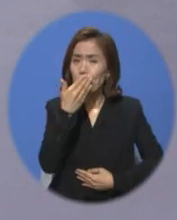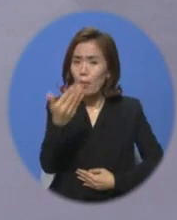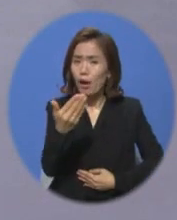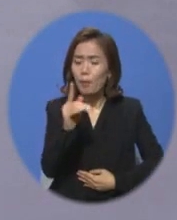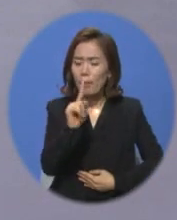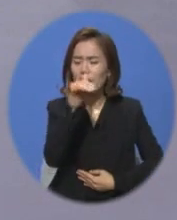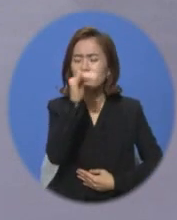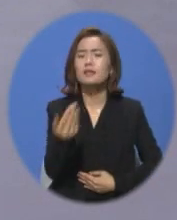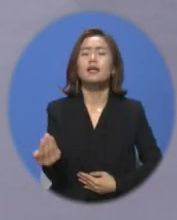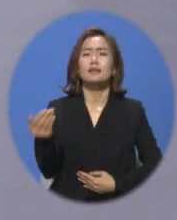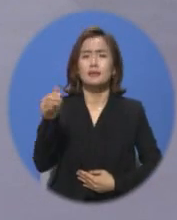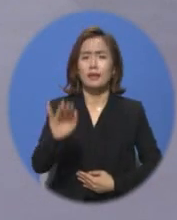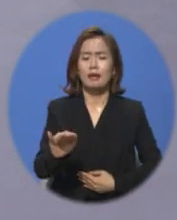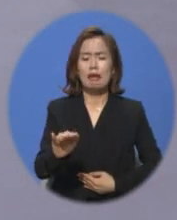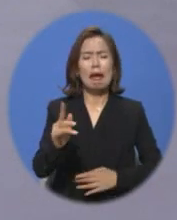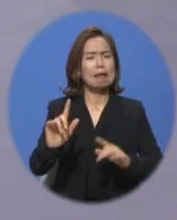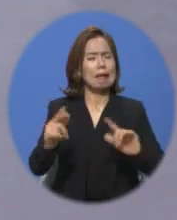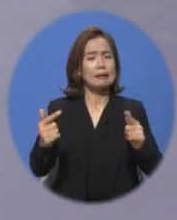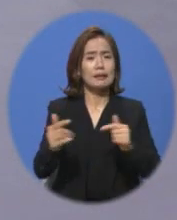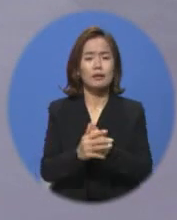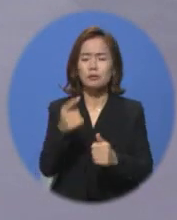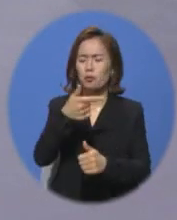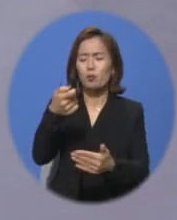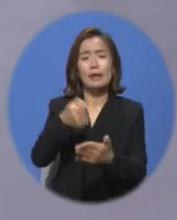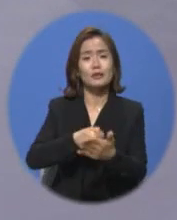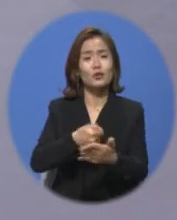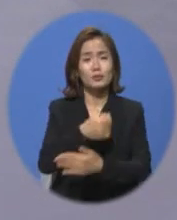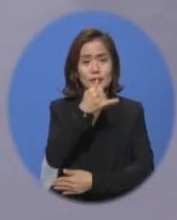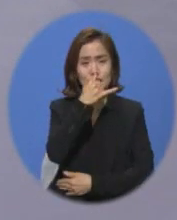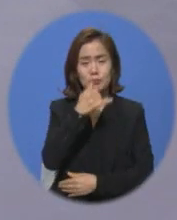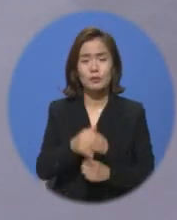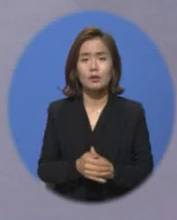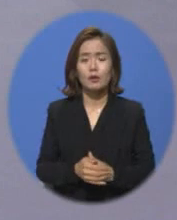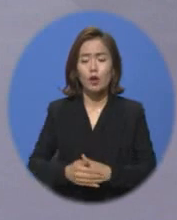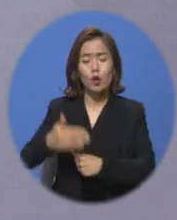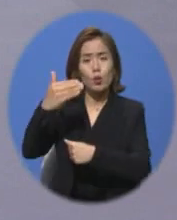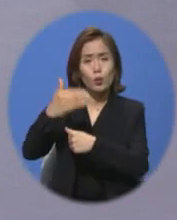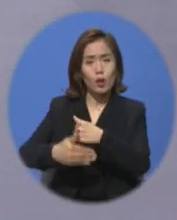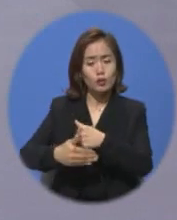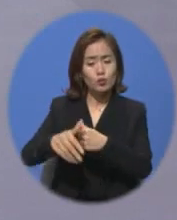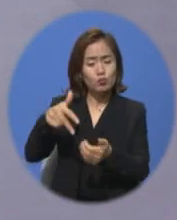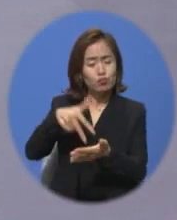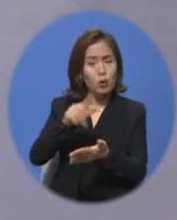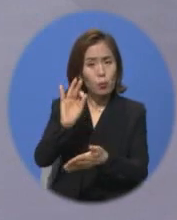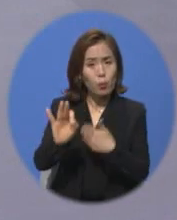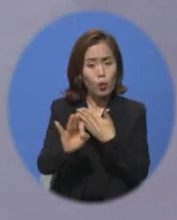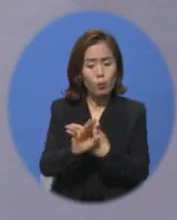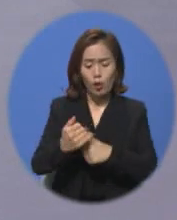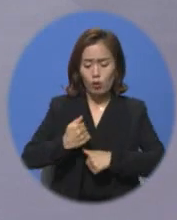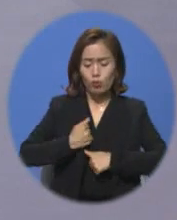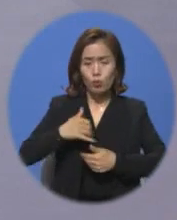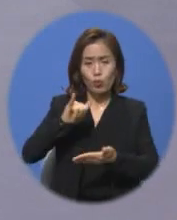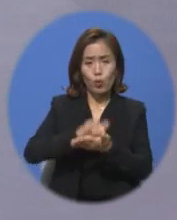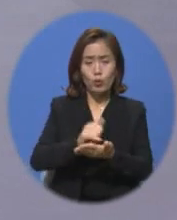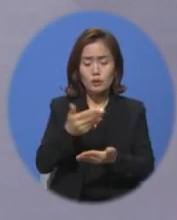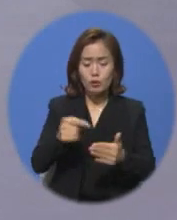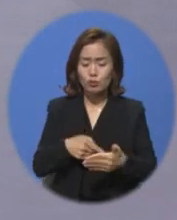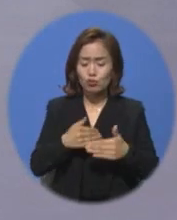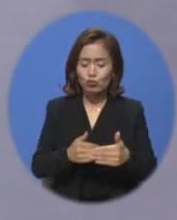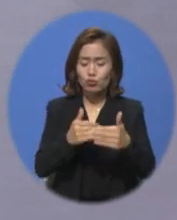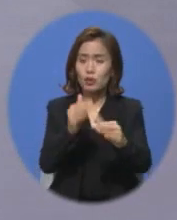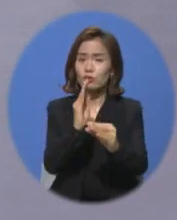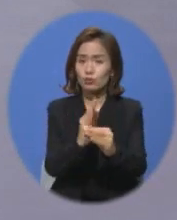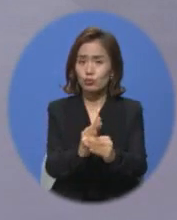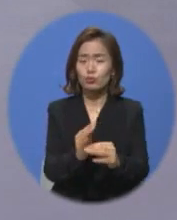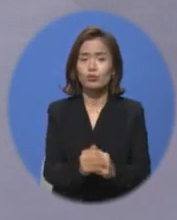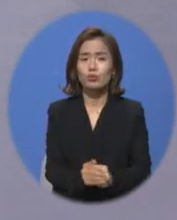군용공항과함께이전하겠다고말했어야했는데,그렇게하지 않은것은유감스러운일입니다. 대구의경우, 군용공항이전